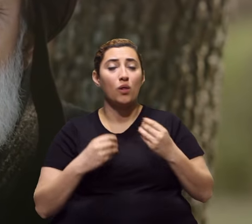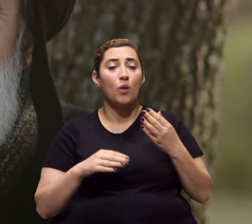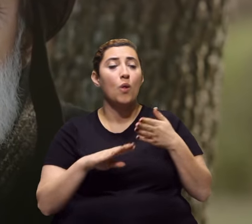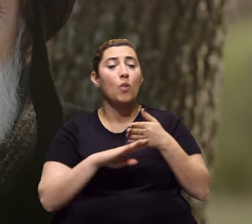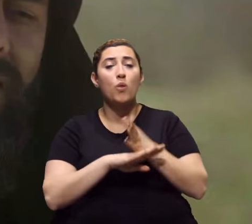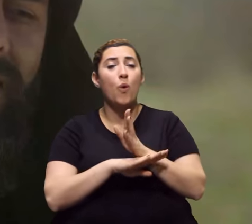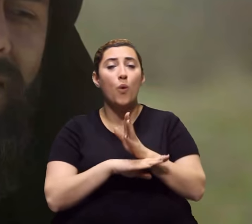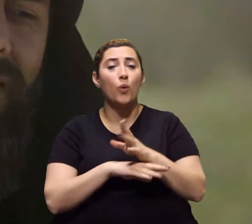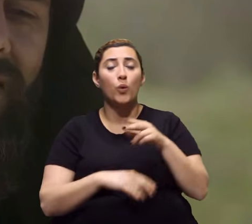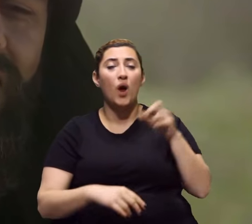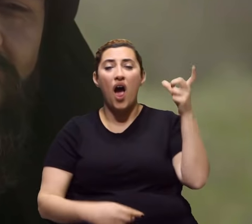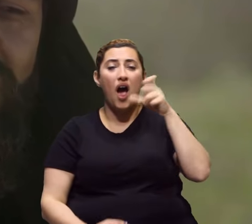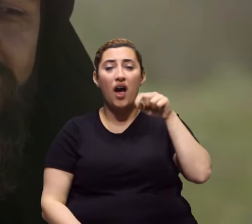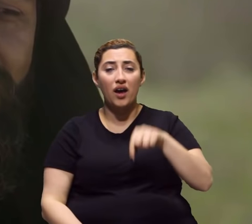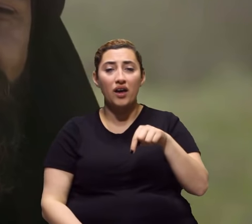beşaret ayın.